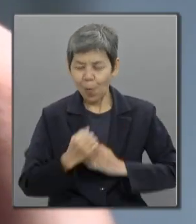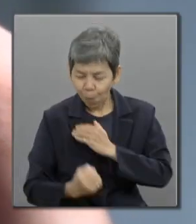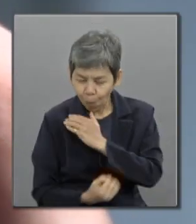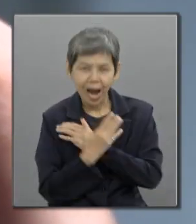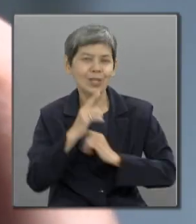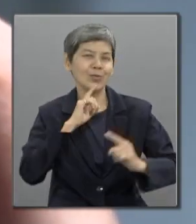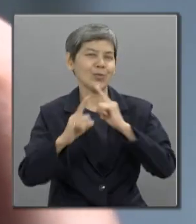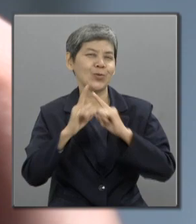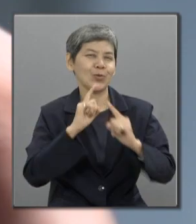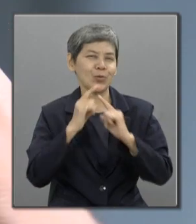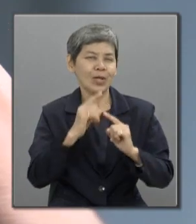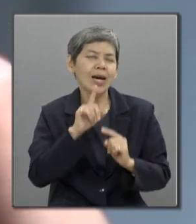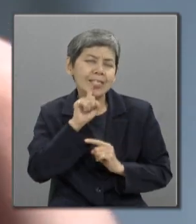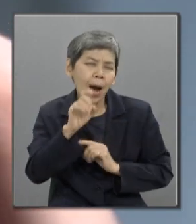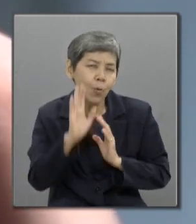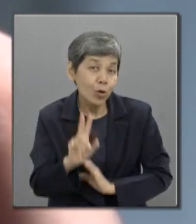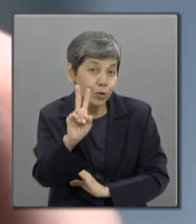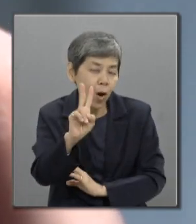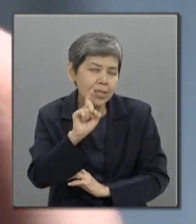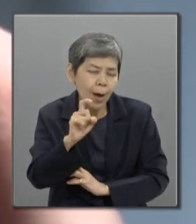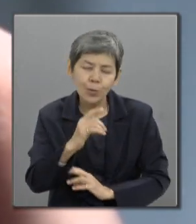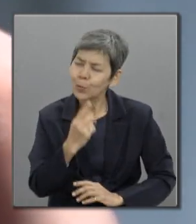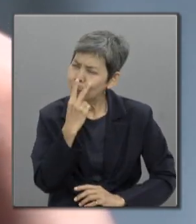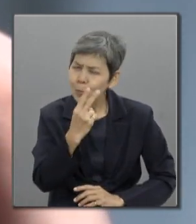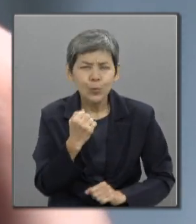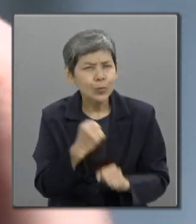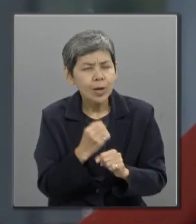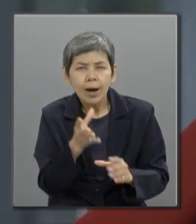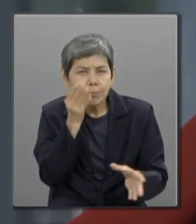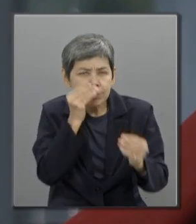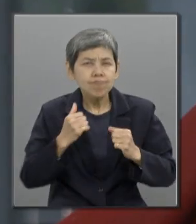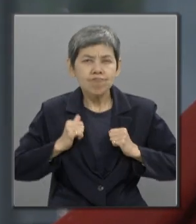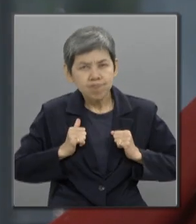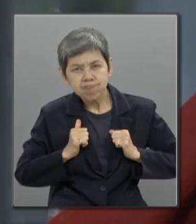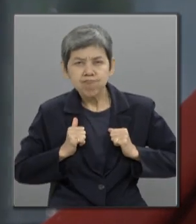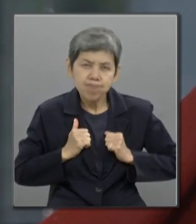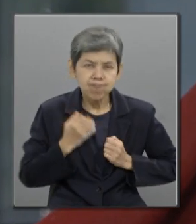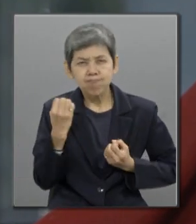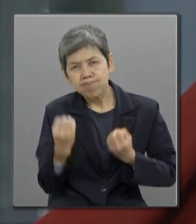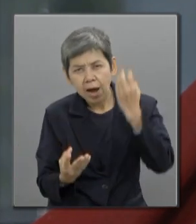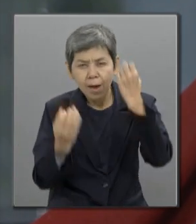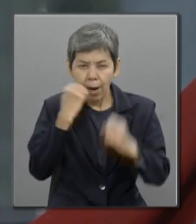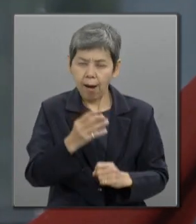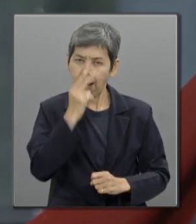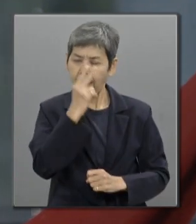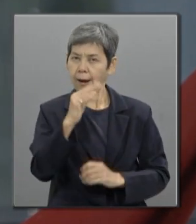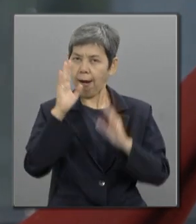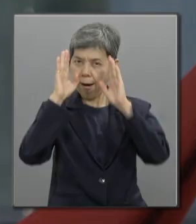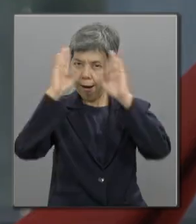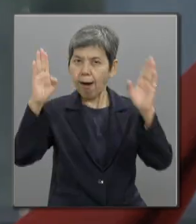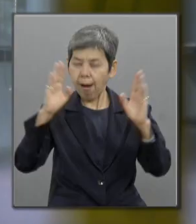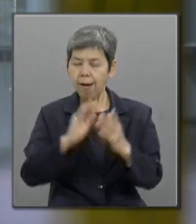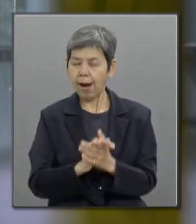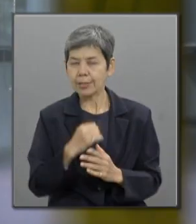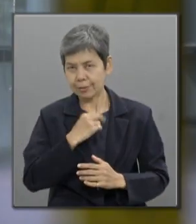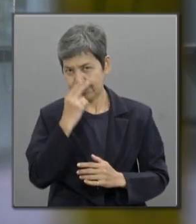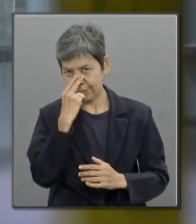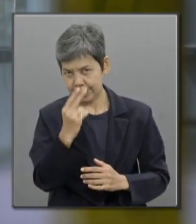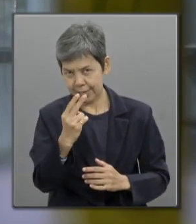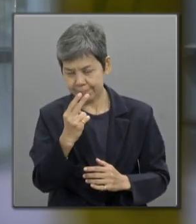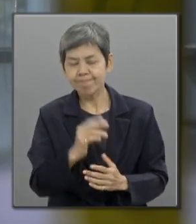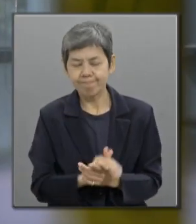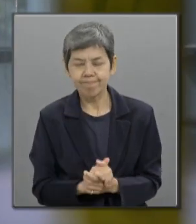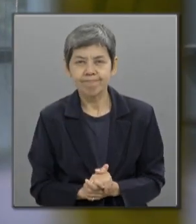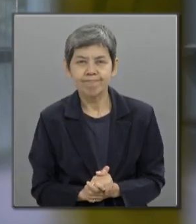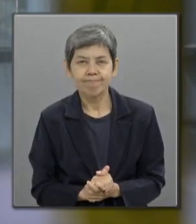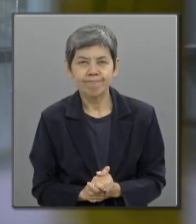ได้พูดคุยกับแฟนรายการ2ท่านที่ชื่นชอบการเดินป่าและได้ติดตามความรู้จากรายการไปรับฟังความคิดเห็นของ